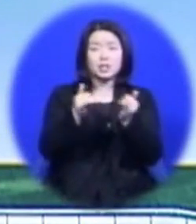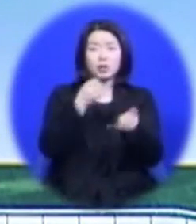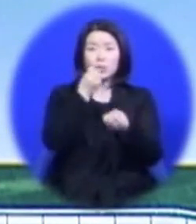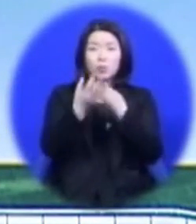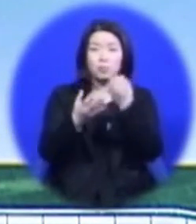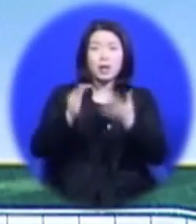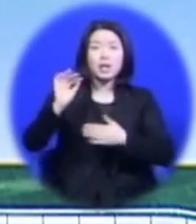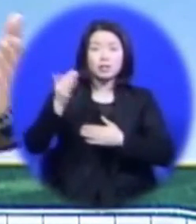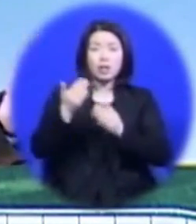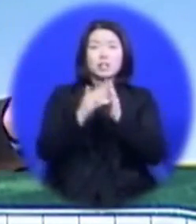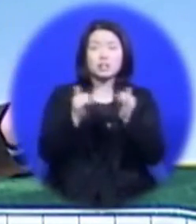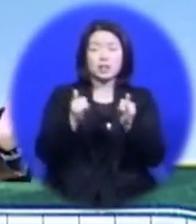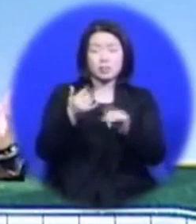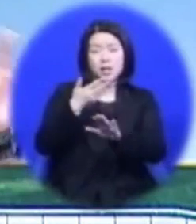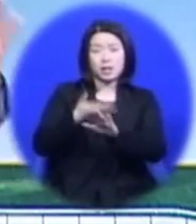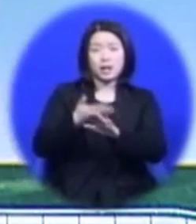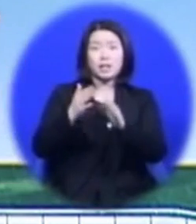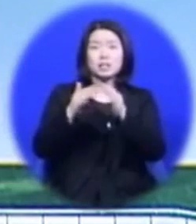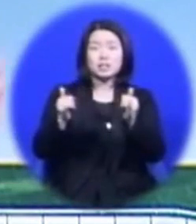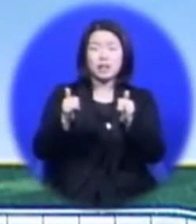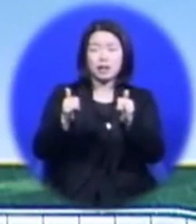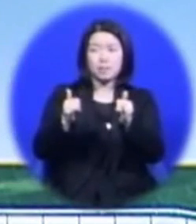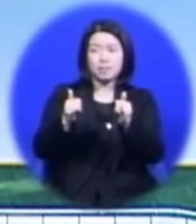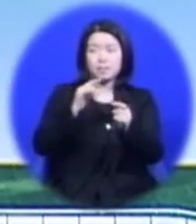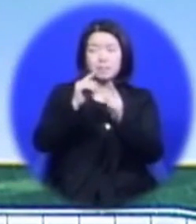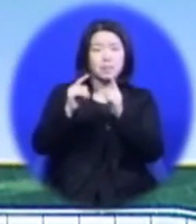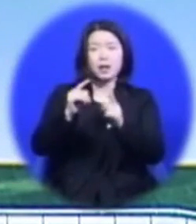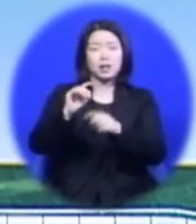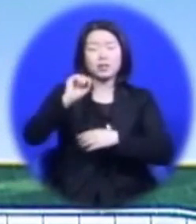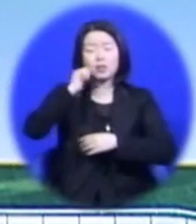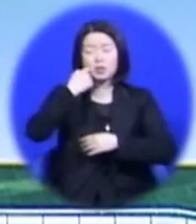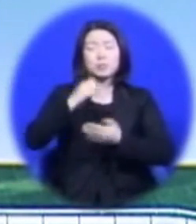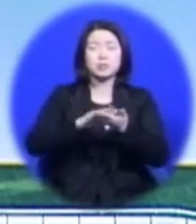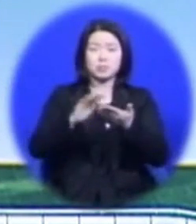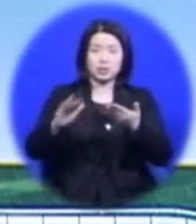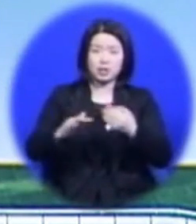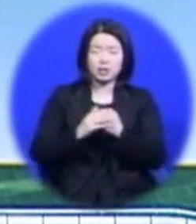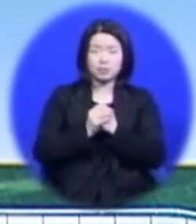사람은 남의 이야기할 수가 없습니다.